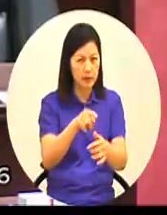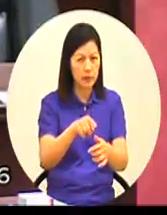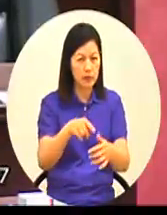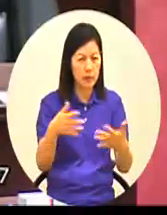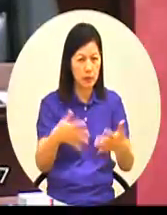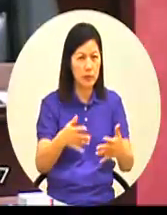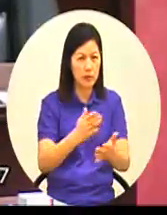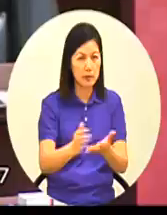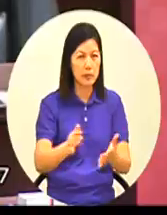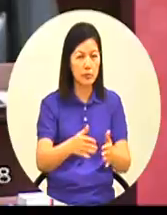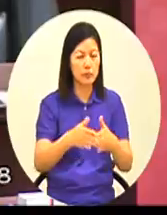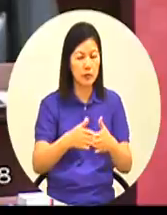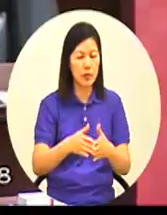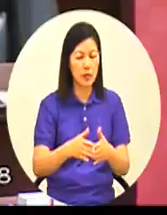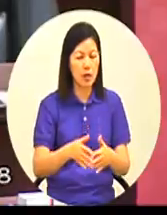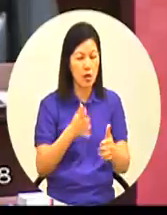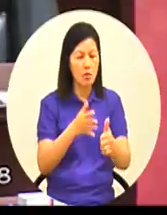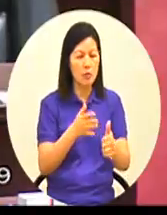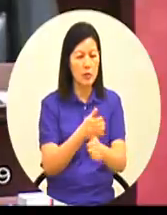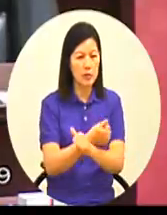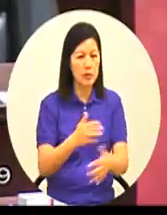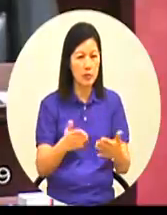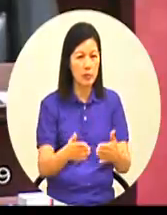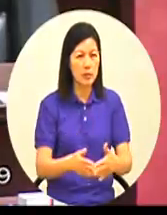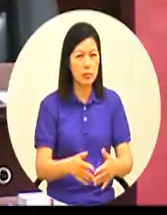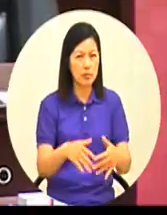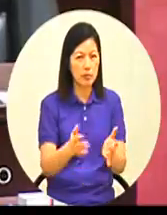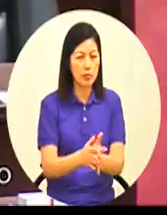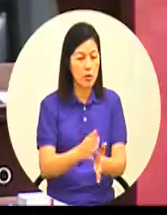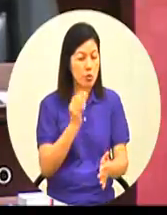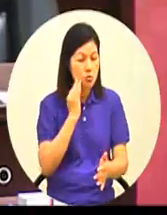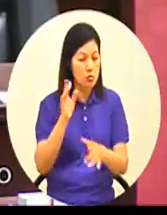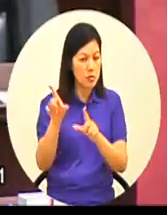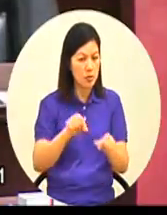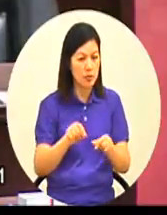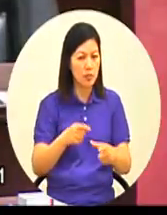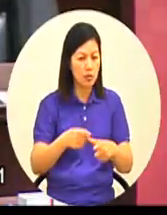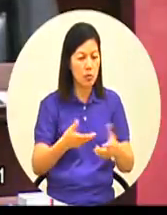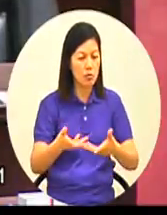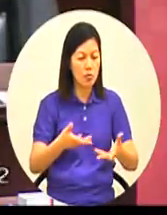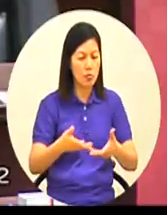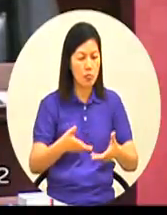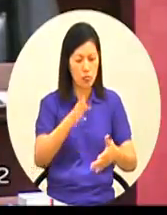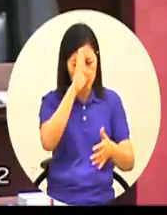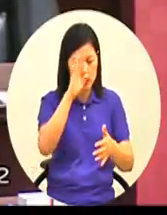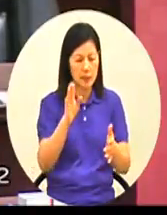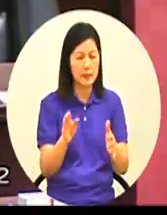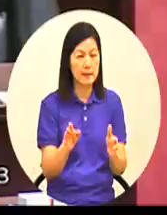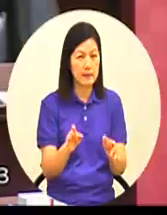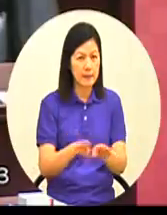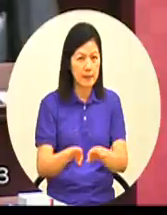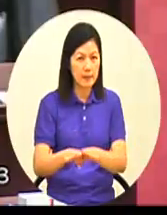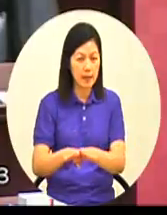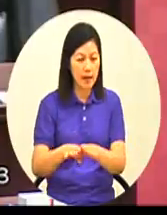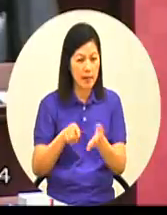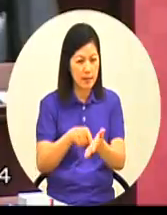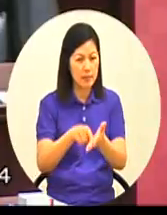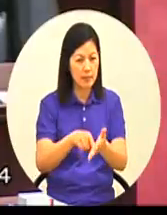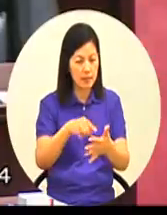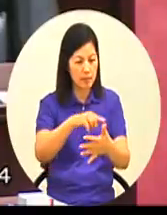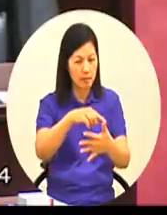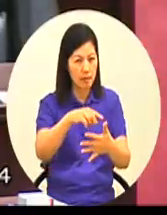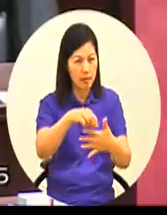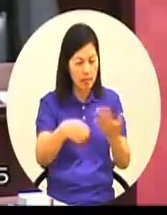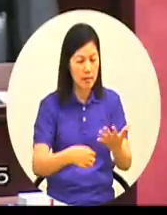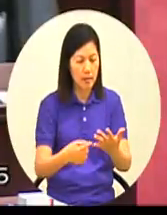下我们的全序部，如果按照现在公务人员的请假办法、请假规则，是不是有